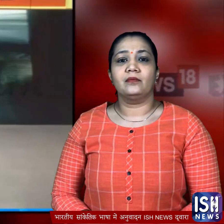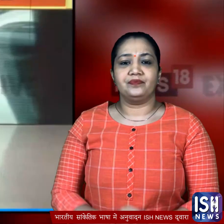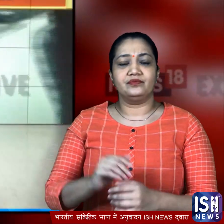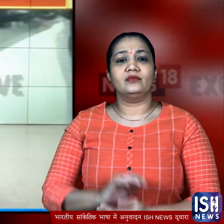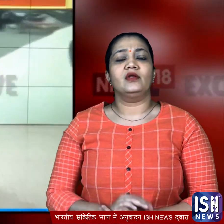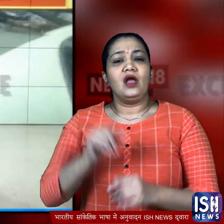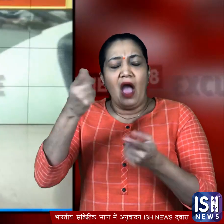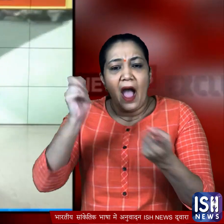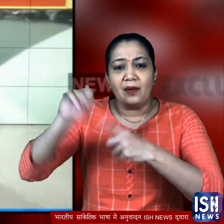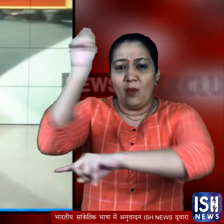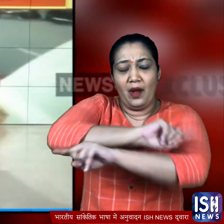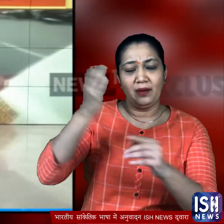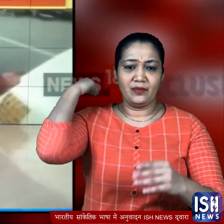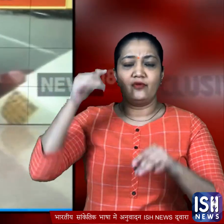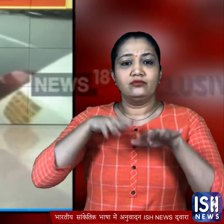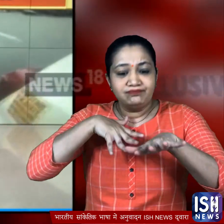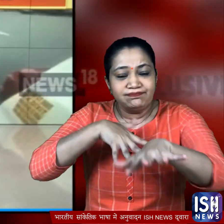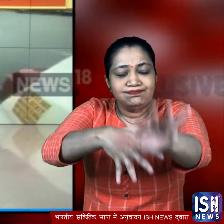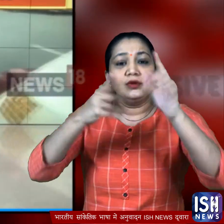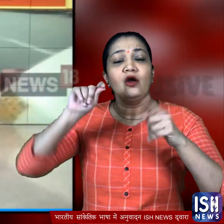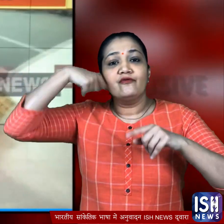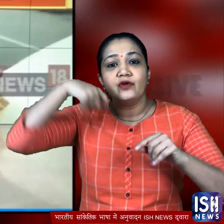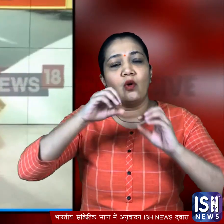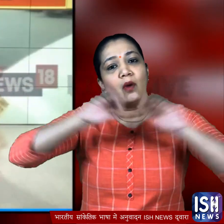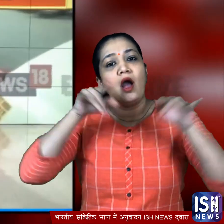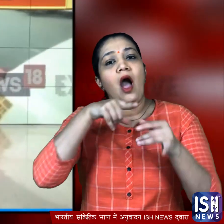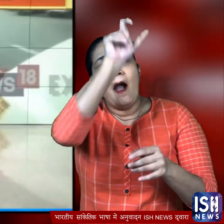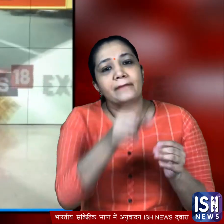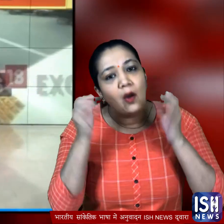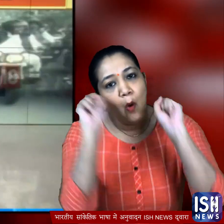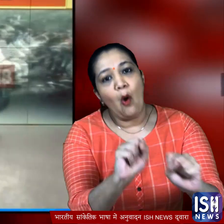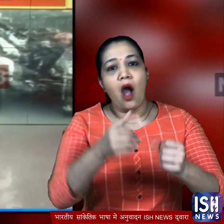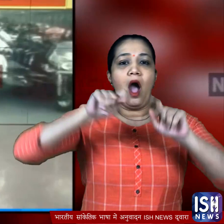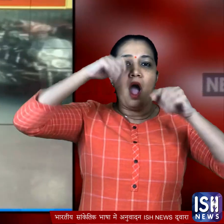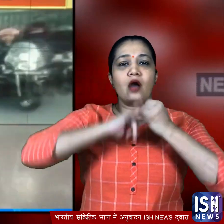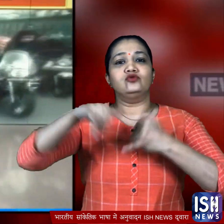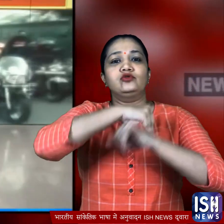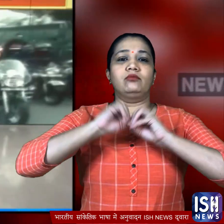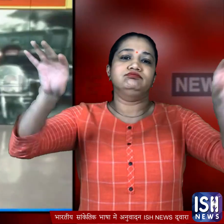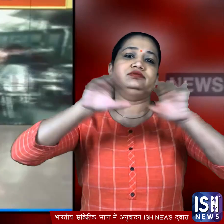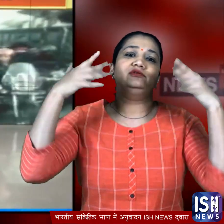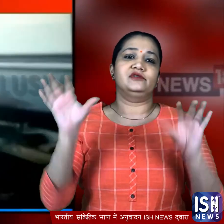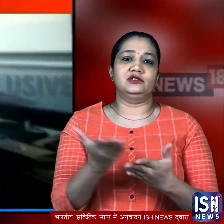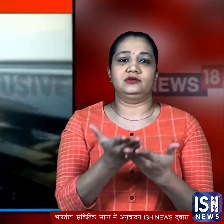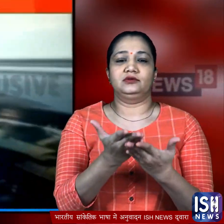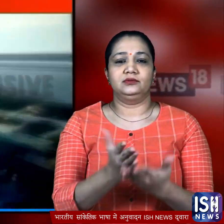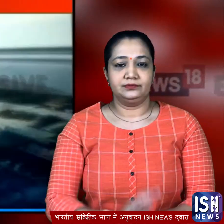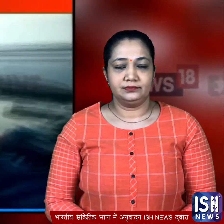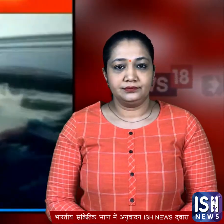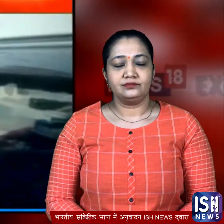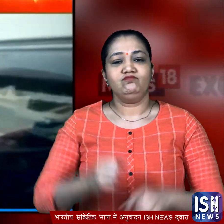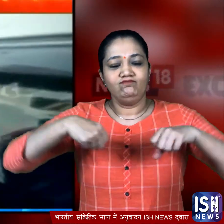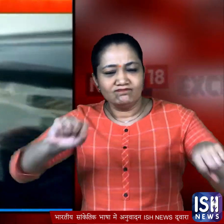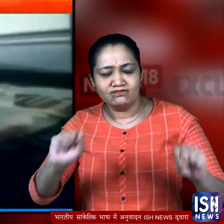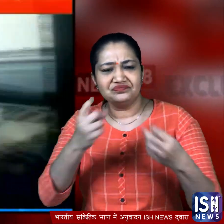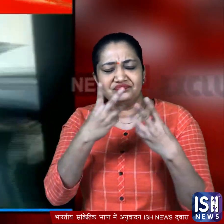पड़ गया, क्योंकि एक दिन पहले निकाली गई इस रैली के वीडियो रैली में ही शामिल किसी कार्यकर्ता ने सोशल मीडिया पर साझा कर दिए,